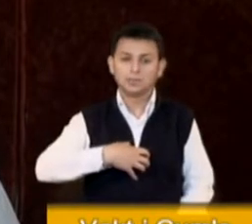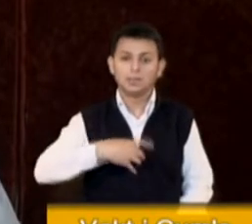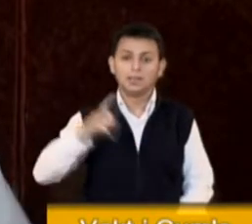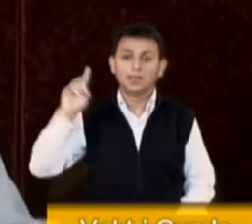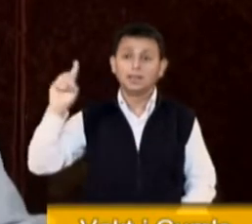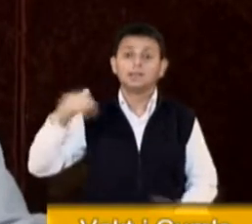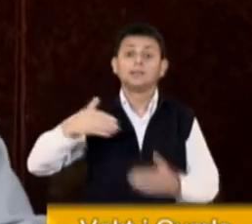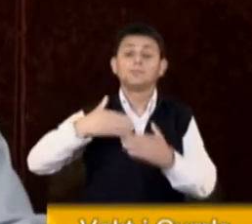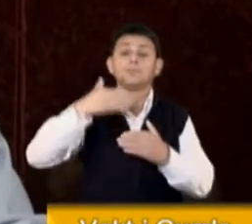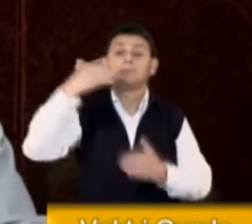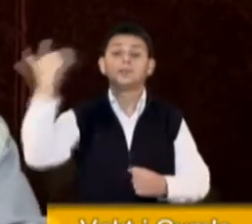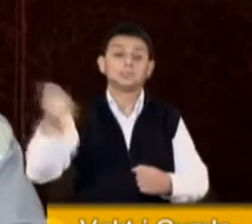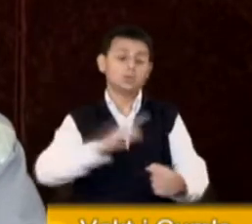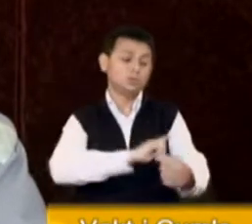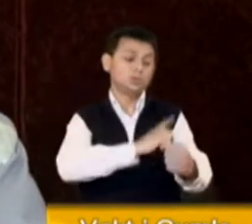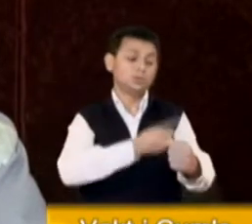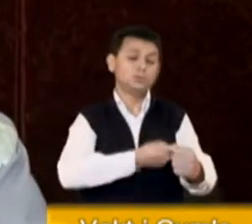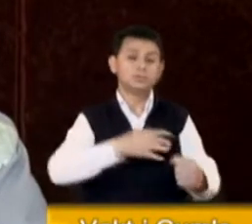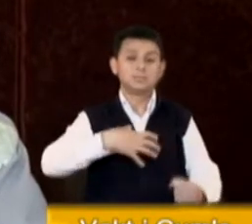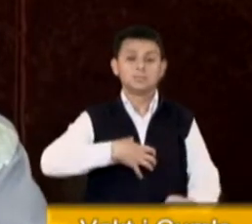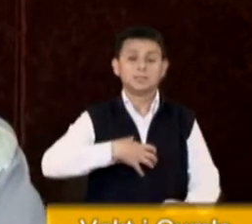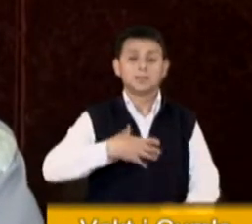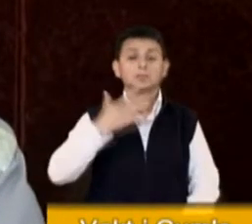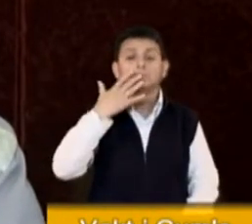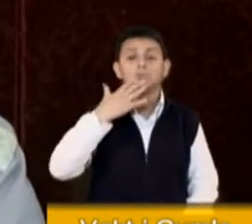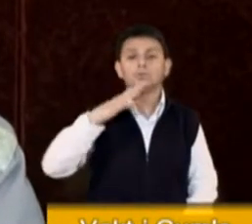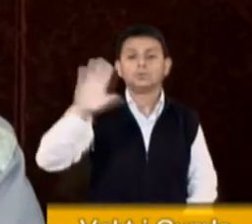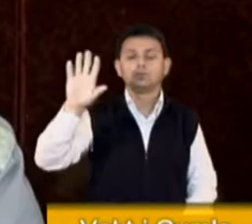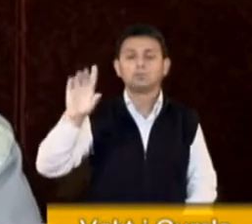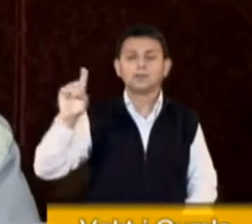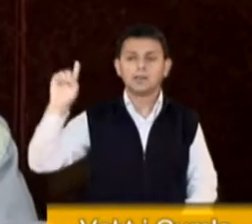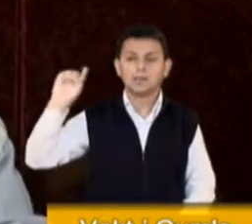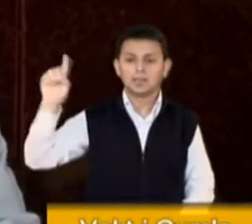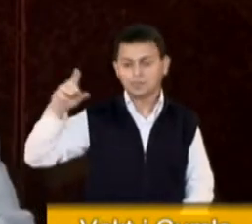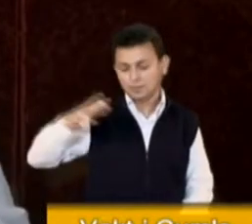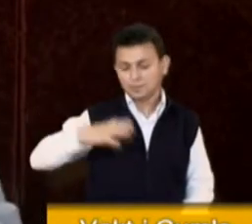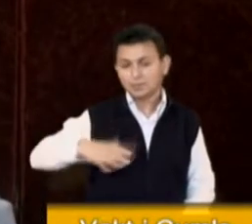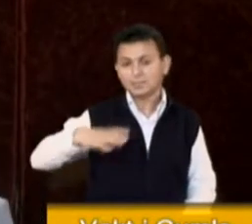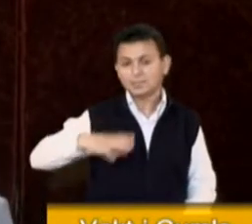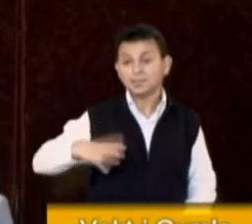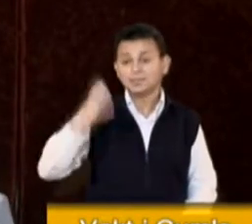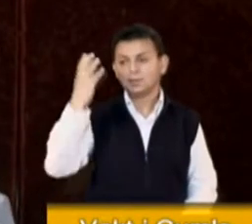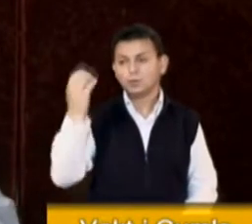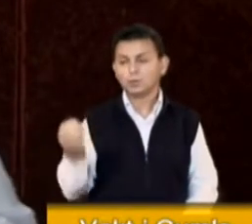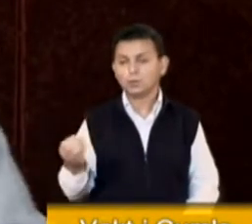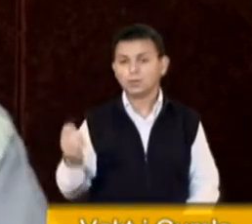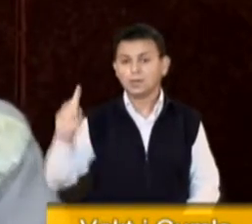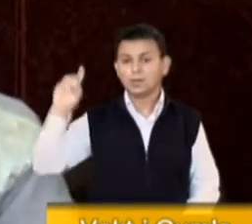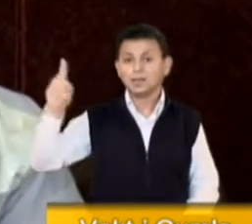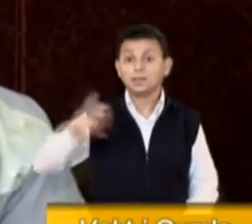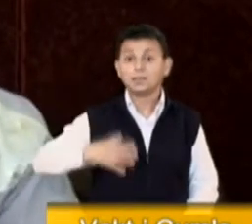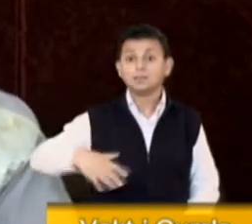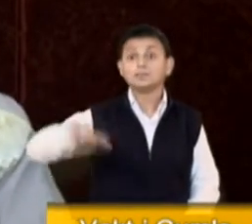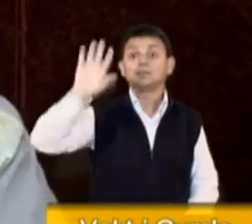yekun. Ve Allah Celle Celaluhu'nun dilediği olur, dilemediği